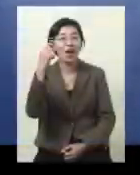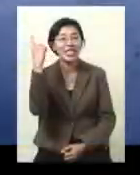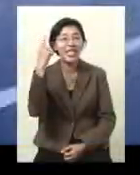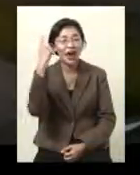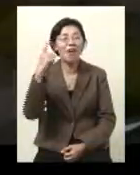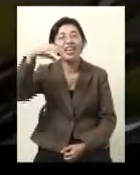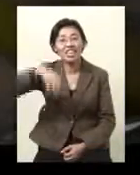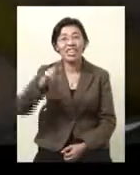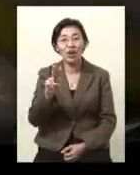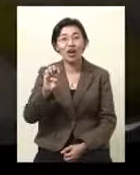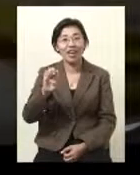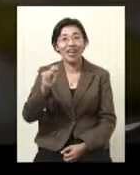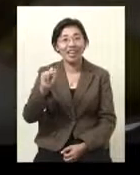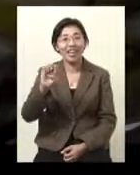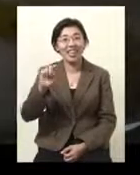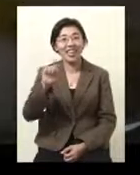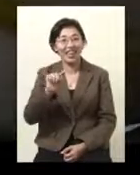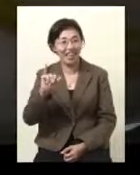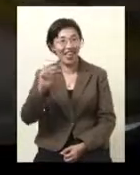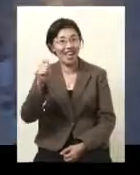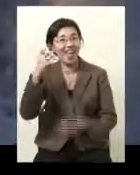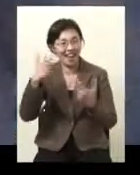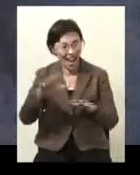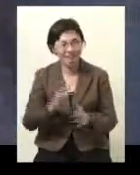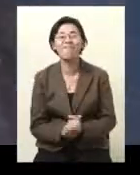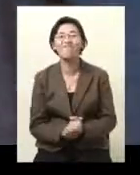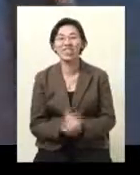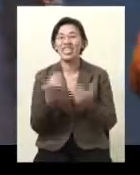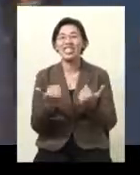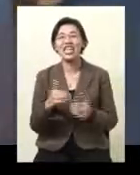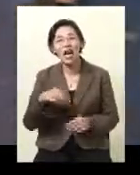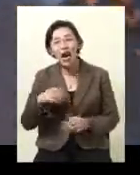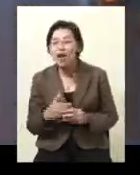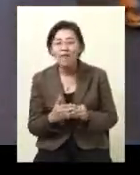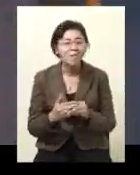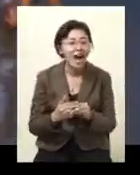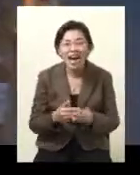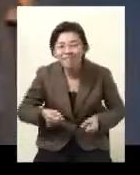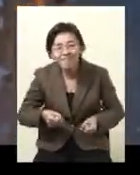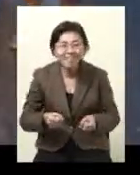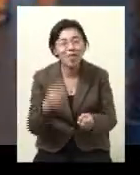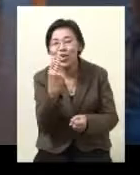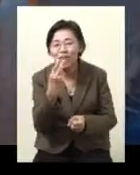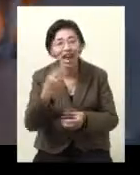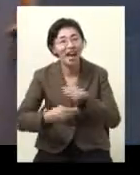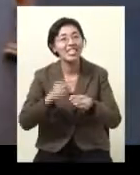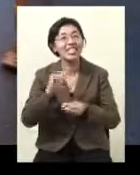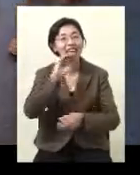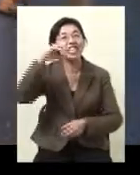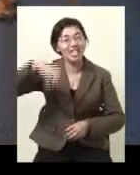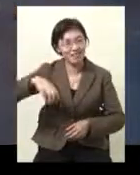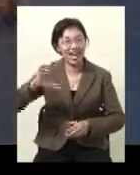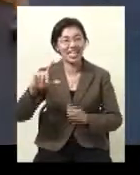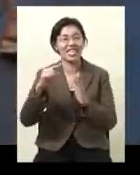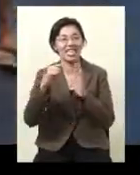หลังจากเที่ยวชมที่เดอะเวเนเซียแล้วเดี๋ยวอาจารย์ตันแล้วก็น้องโบตันจะพาพวกเราไปเดินชมสบายๆกัน